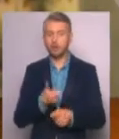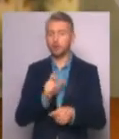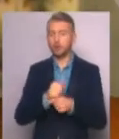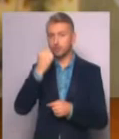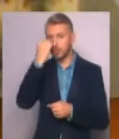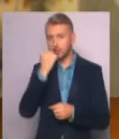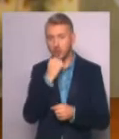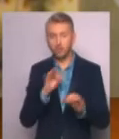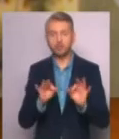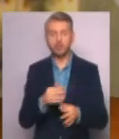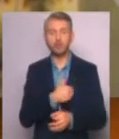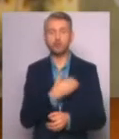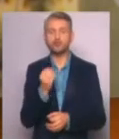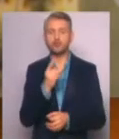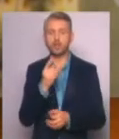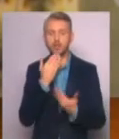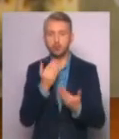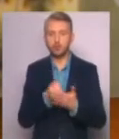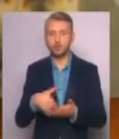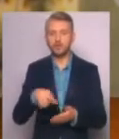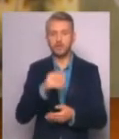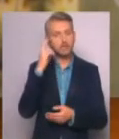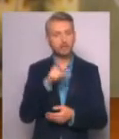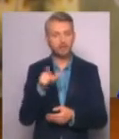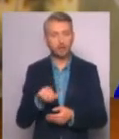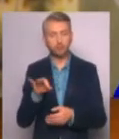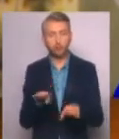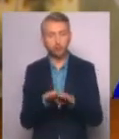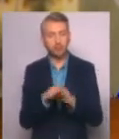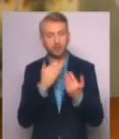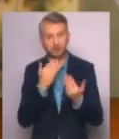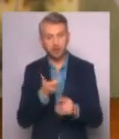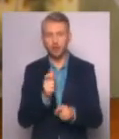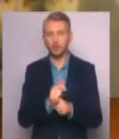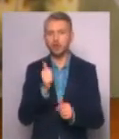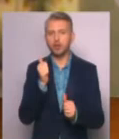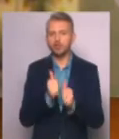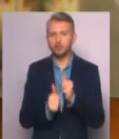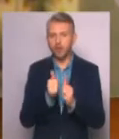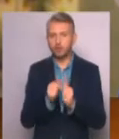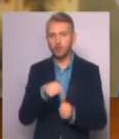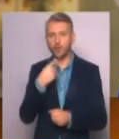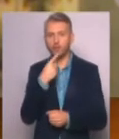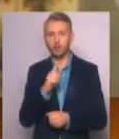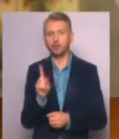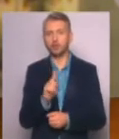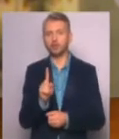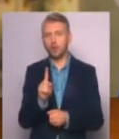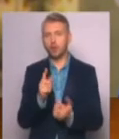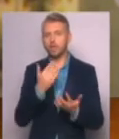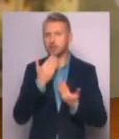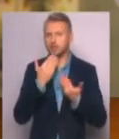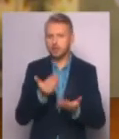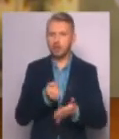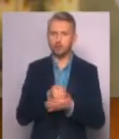Ну і, звичайно, я ще раз хочу звернутися до всіх киян з приводу подібних звернень. Дуже часто, дійсно, ви говорите про те, що звертаєтеся